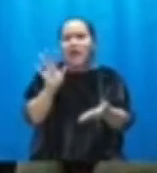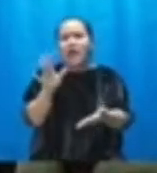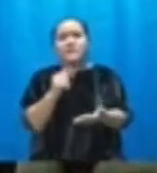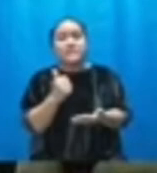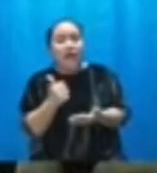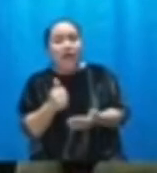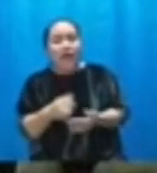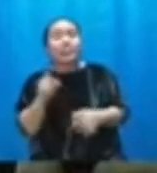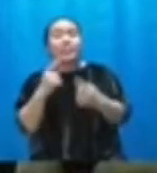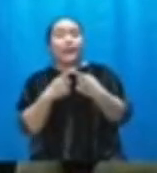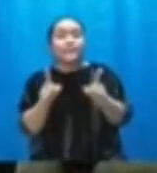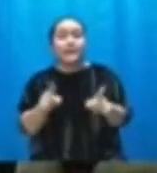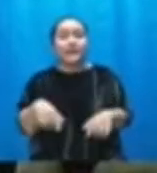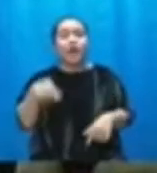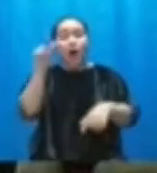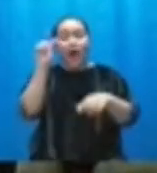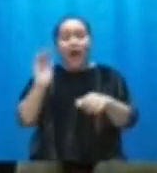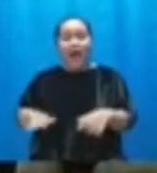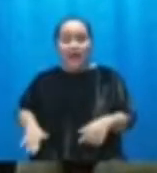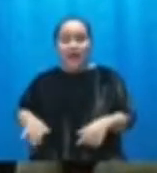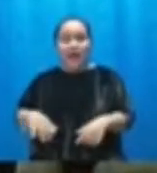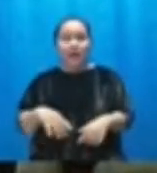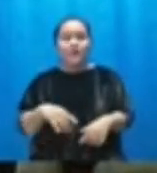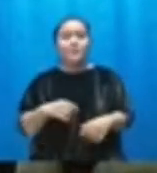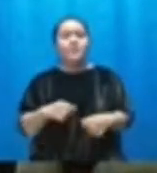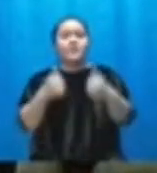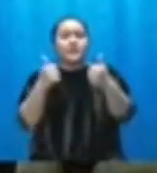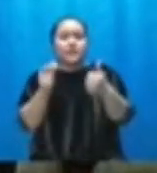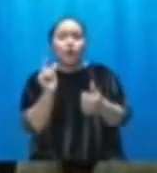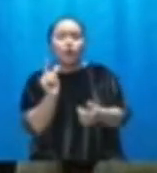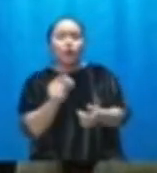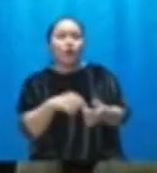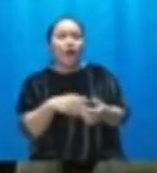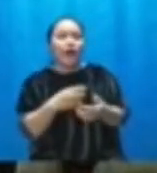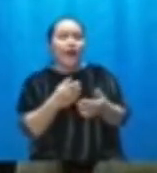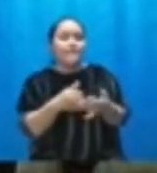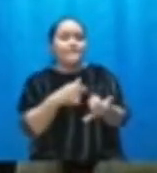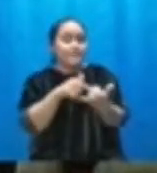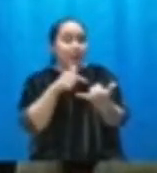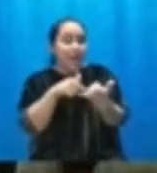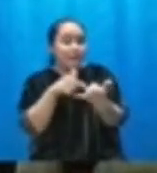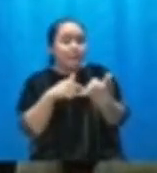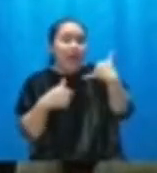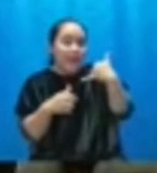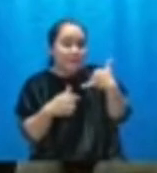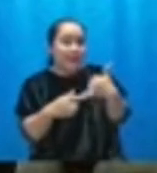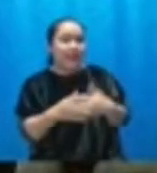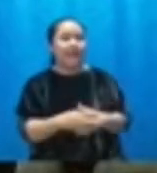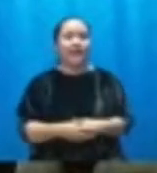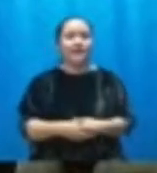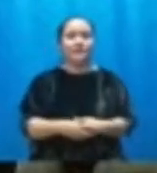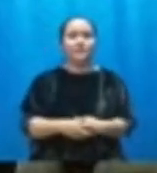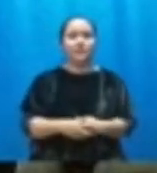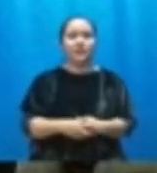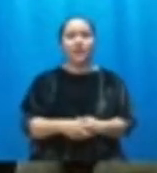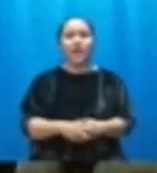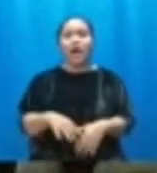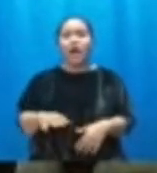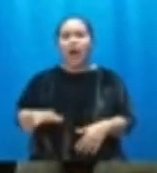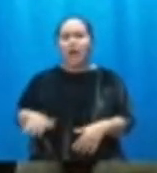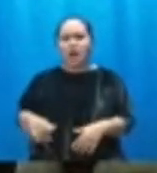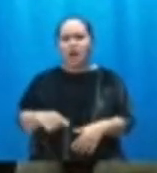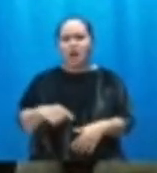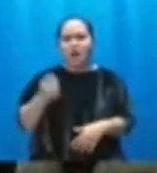ke-3 sekarang ini jangan heran kalau anak bisa ngomong sama bapaknya bapaknya emang bodoh